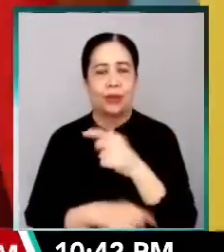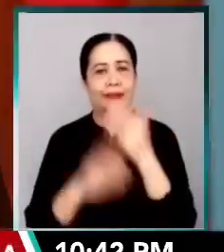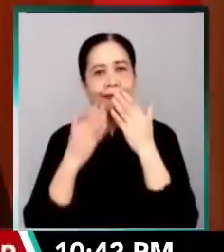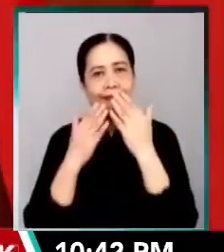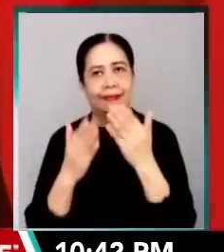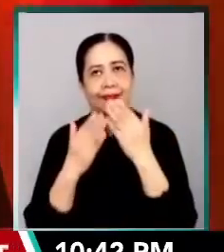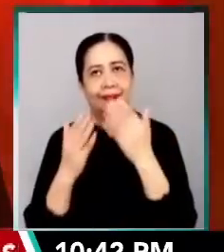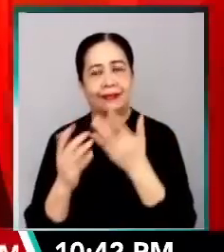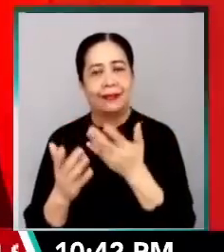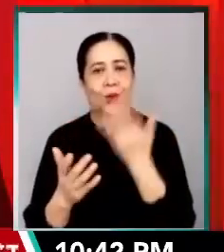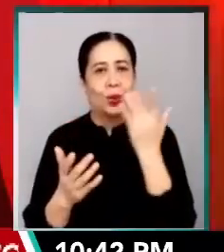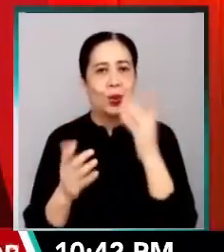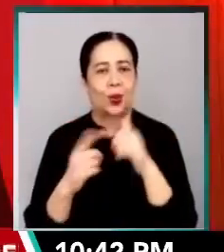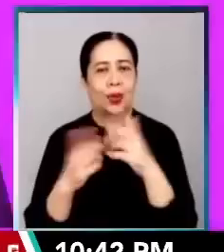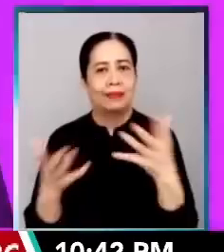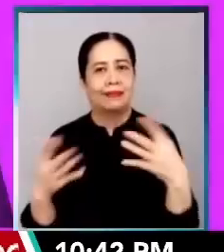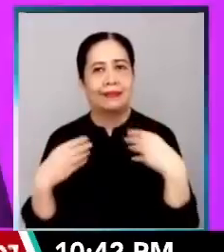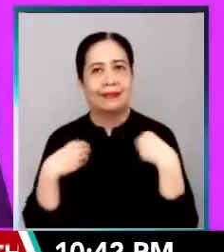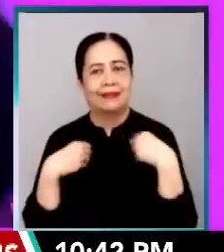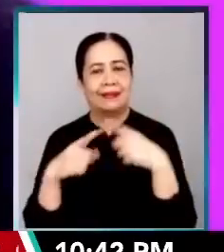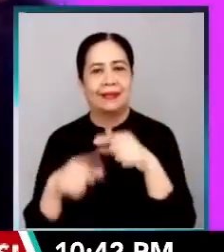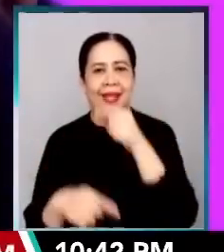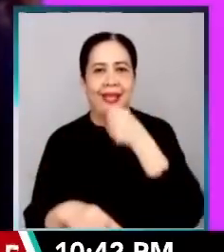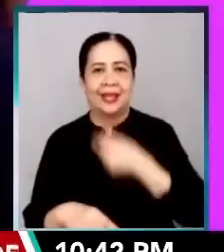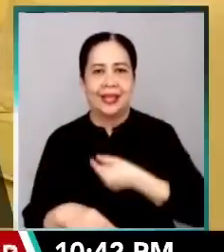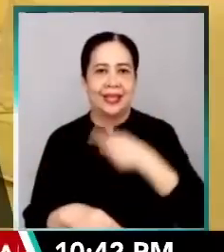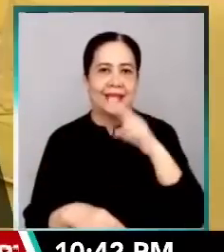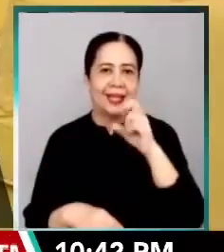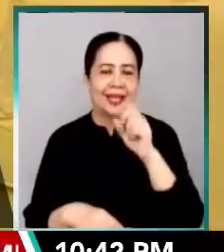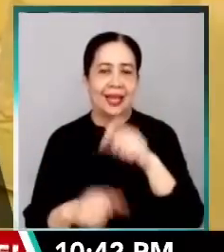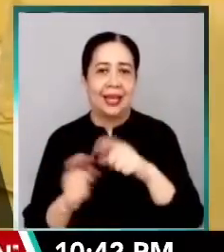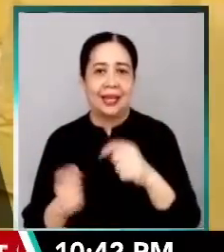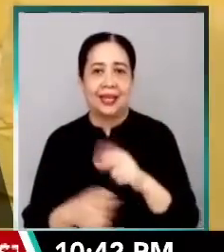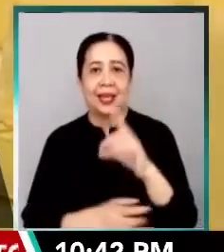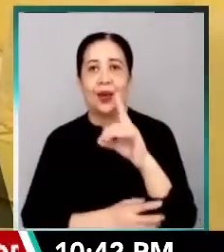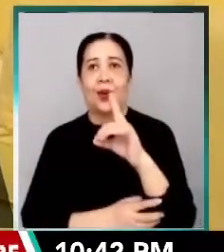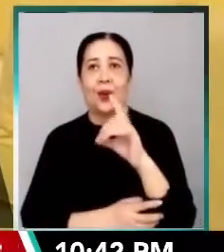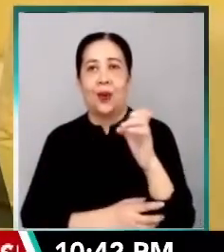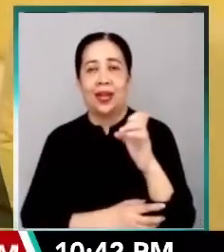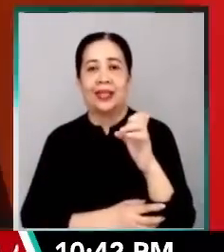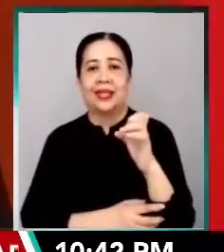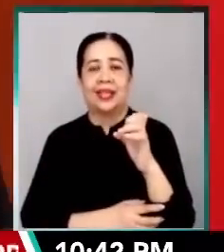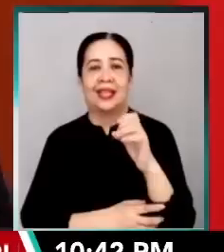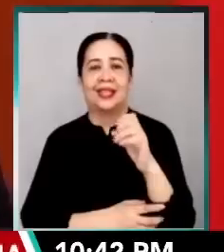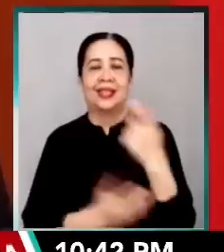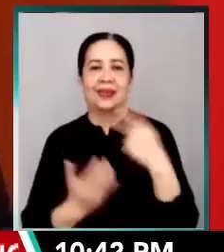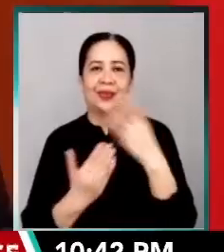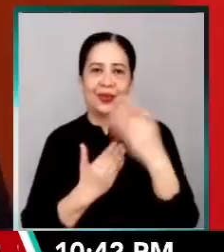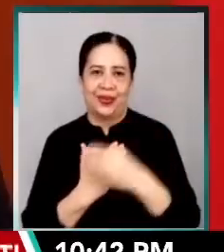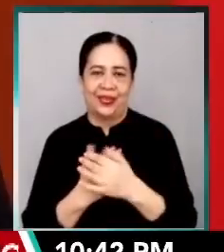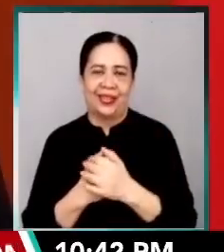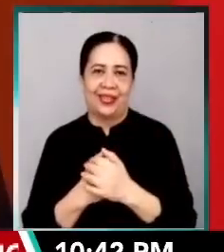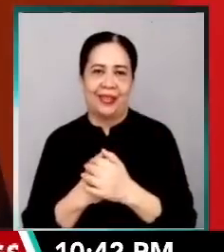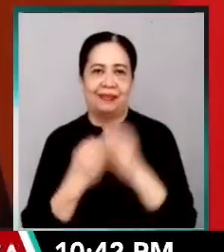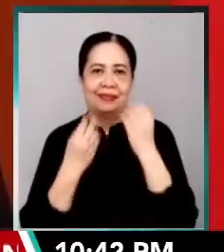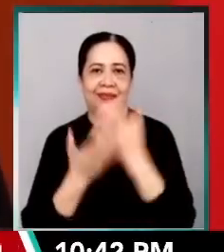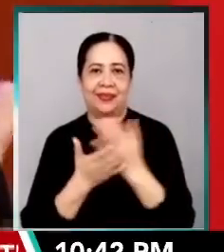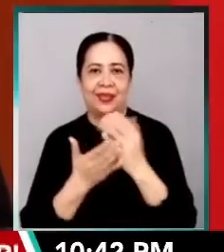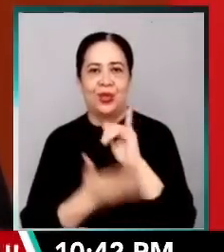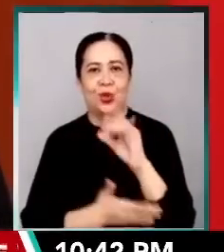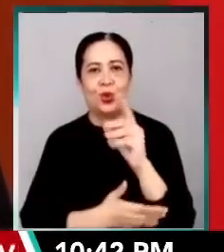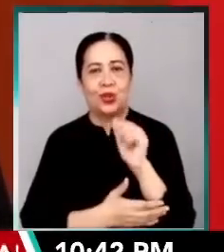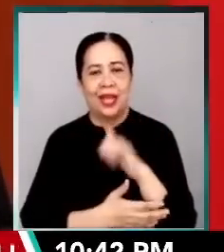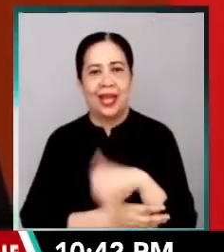dahil pinaunlakan siya nitong mag-guest lalo na sa 100th episode ng programa. Ibinahagi ni Juday ang high and